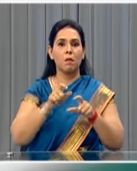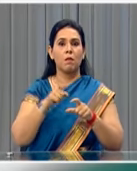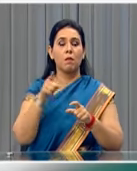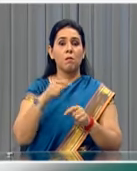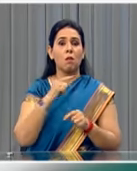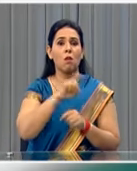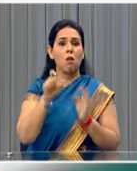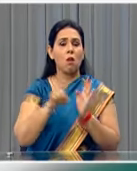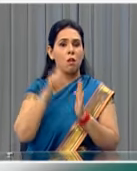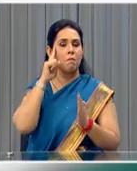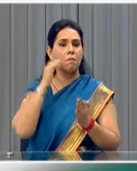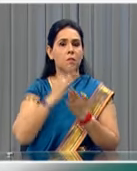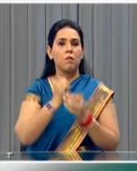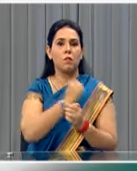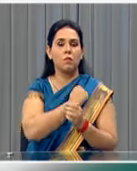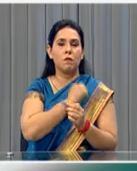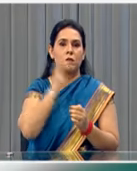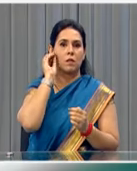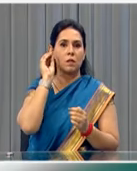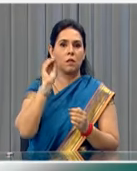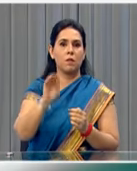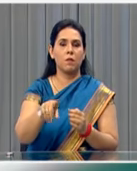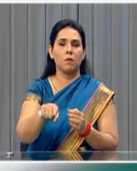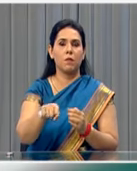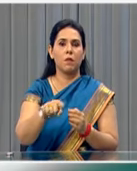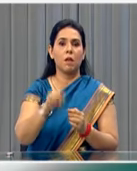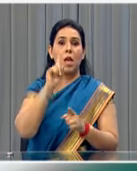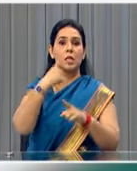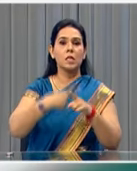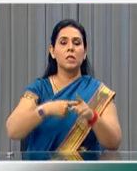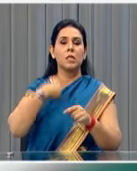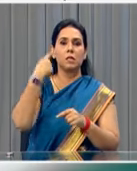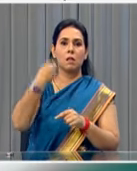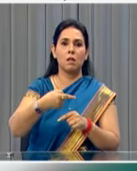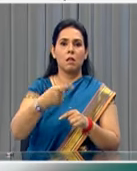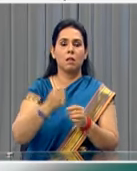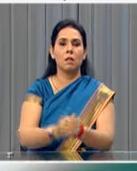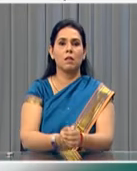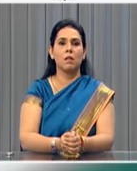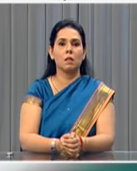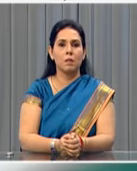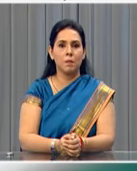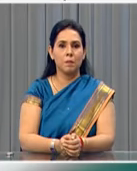विश्वास दिलाता हूं कि एक साल में